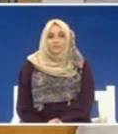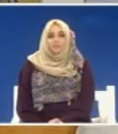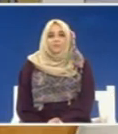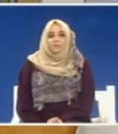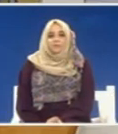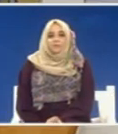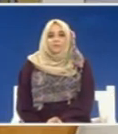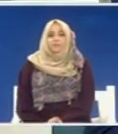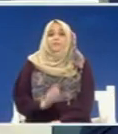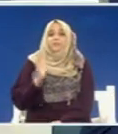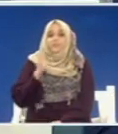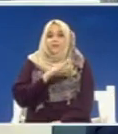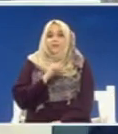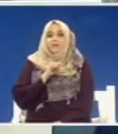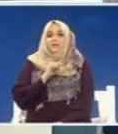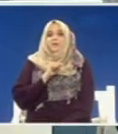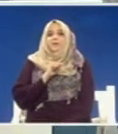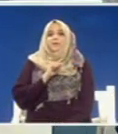مسألة